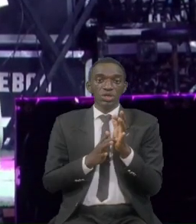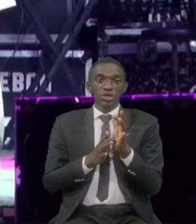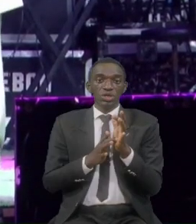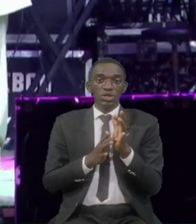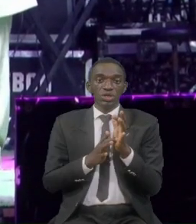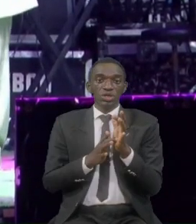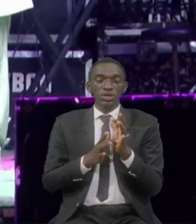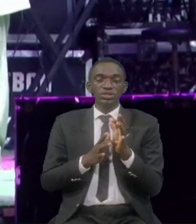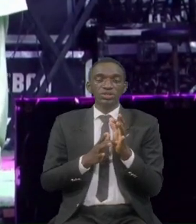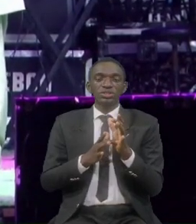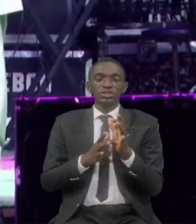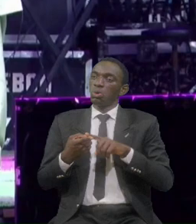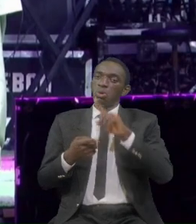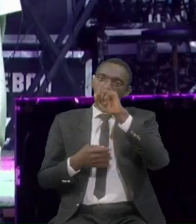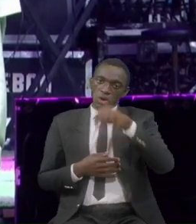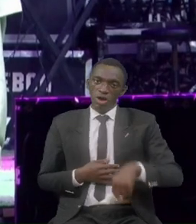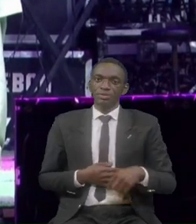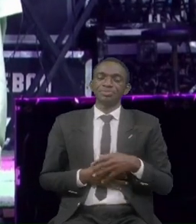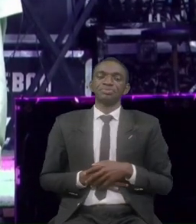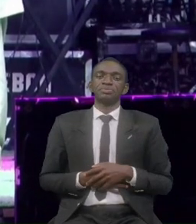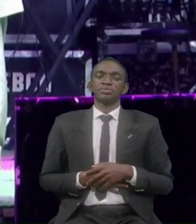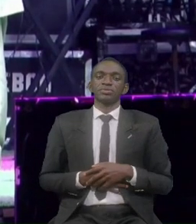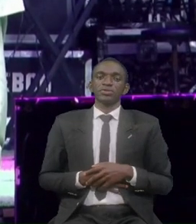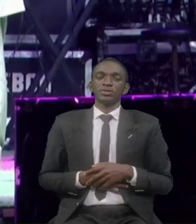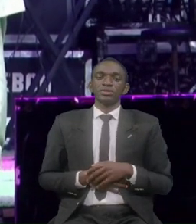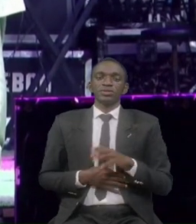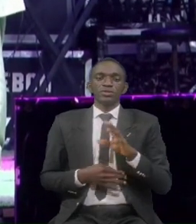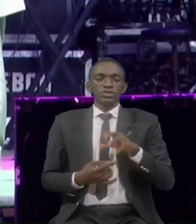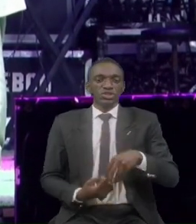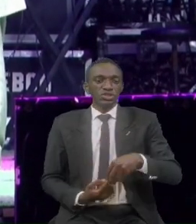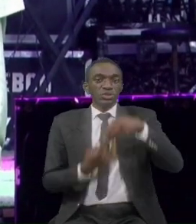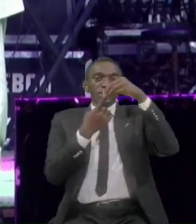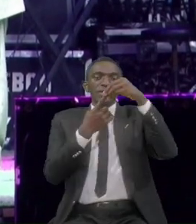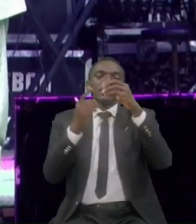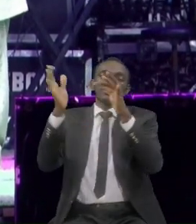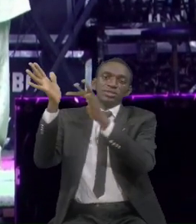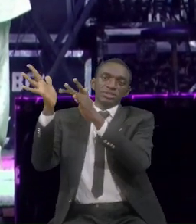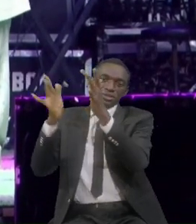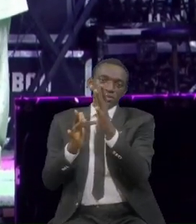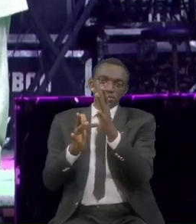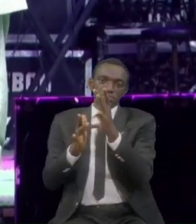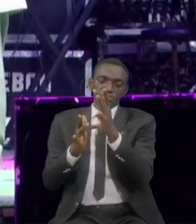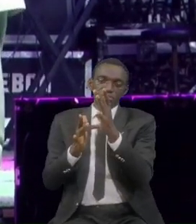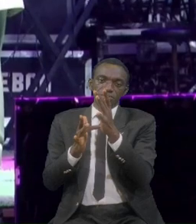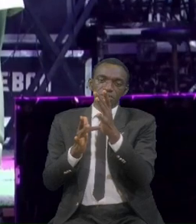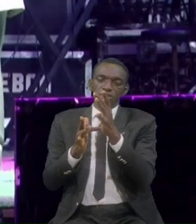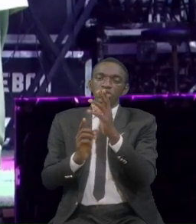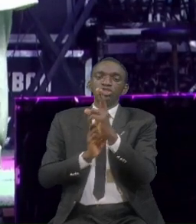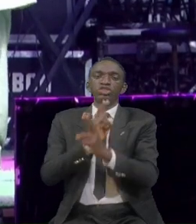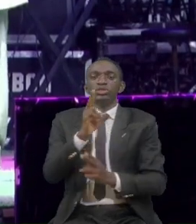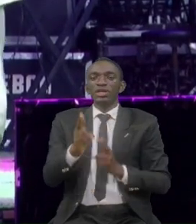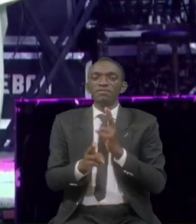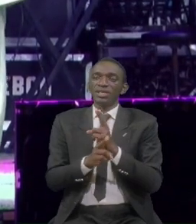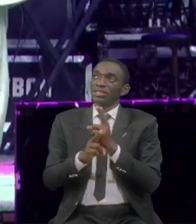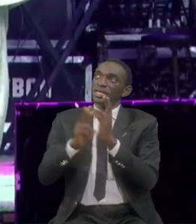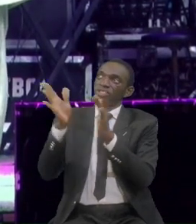ang si Jesus dapat atong dawaton kay mabuhi. Unique Jesus. Usakap. Universal Jesus. Jesus